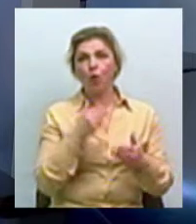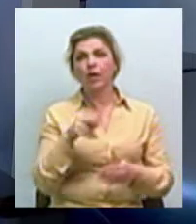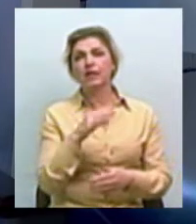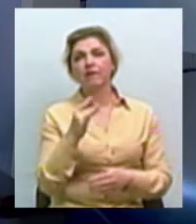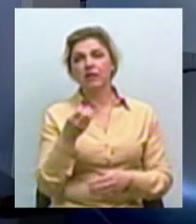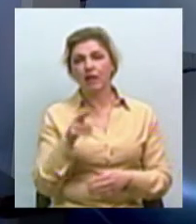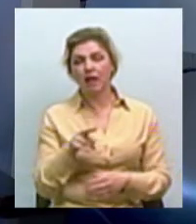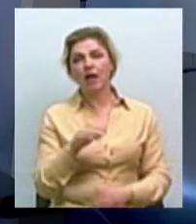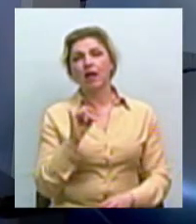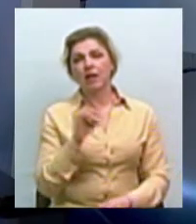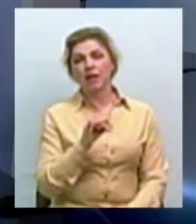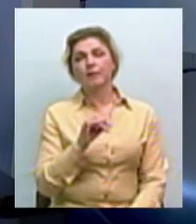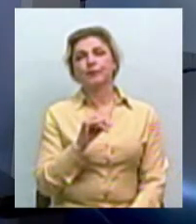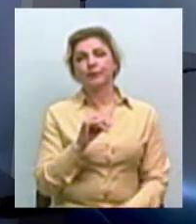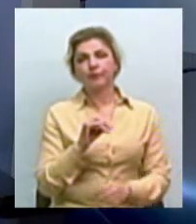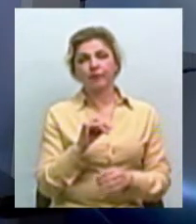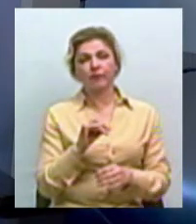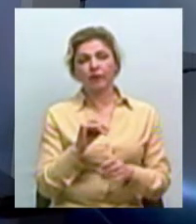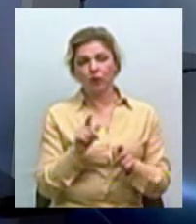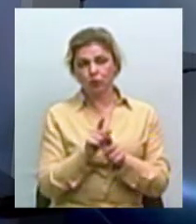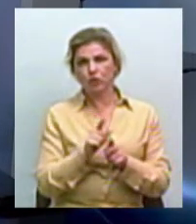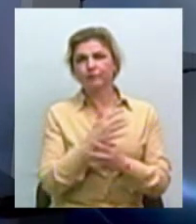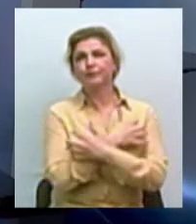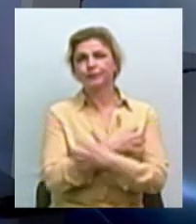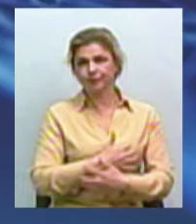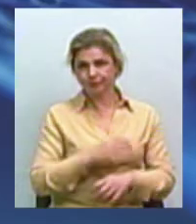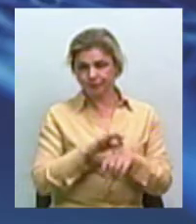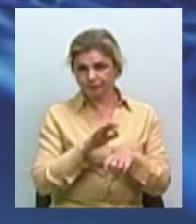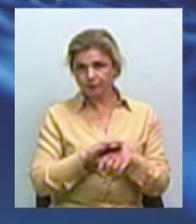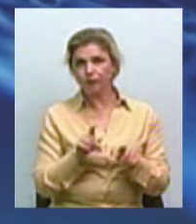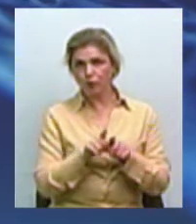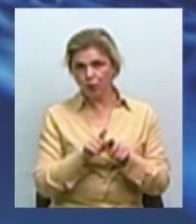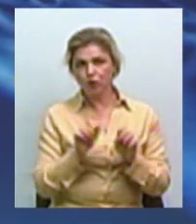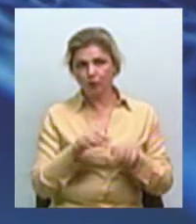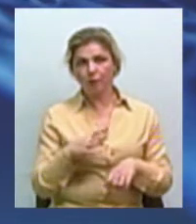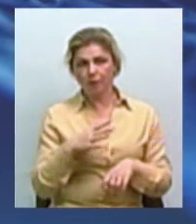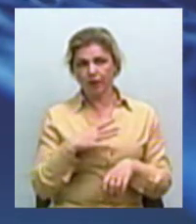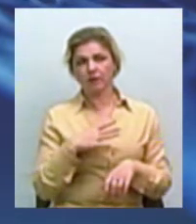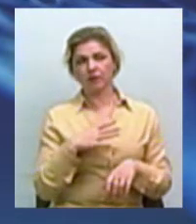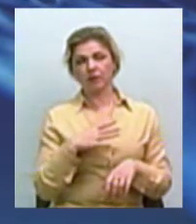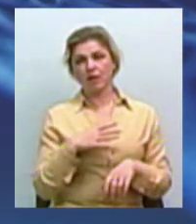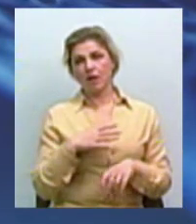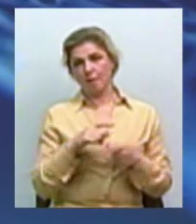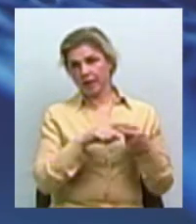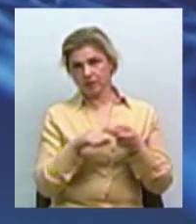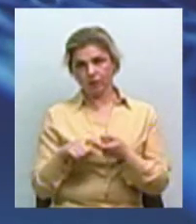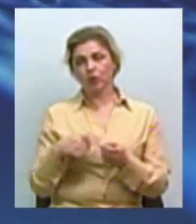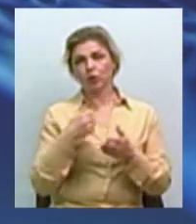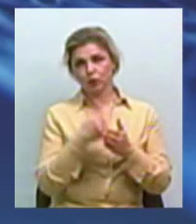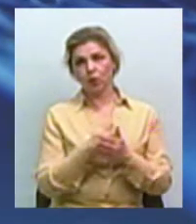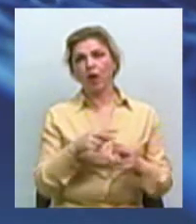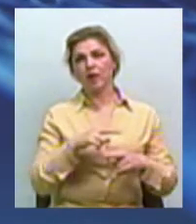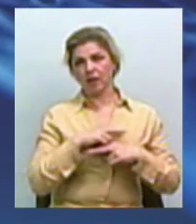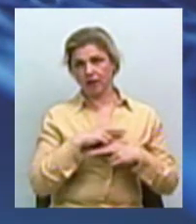від правця, який не є менше ж, він так само є тим захворюванням, який може призводити до